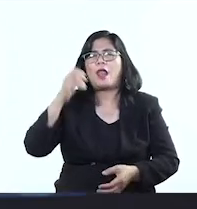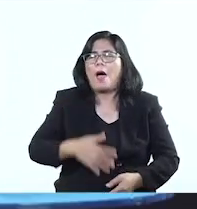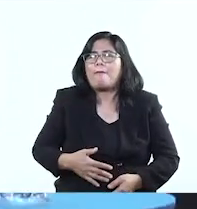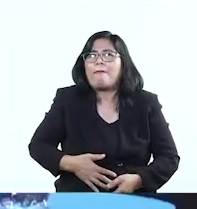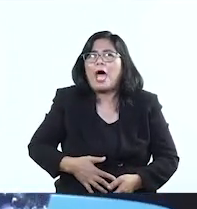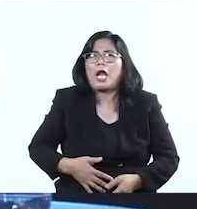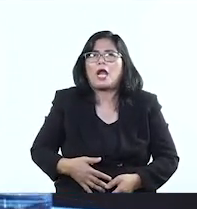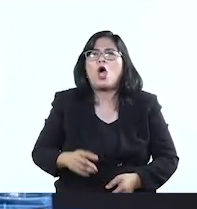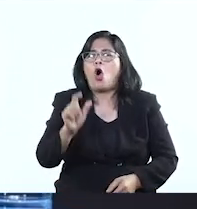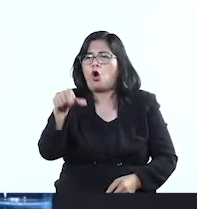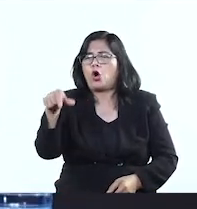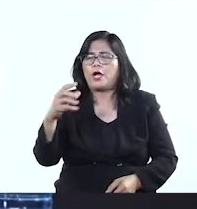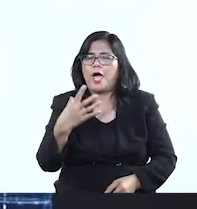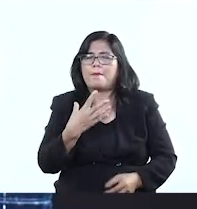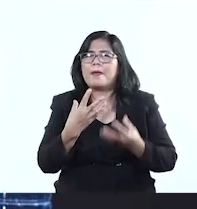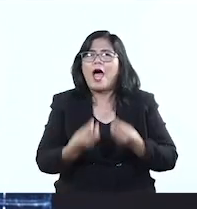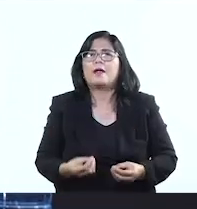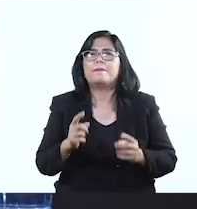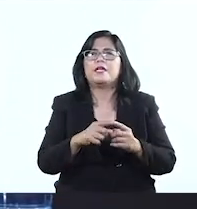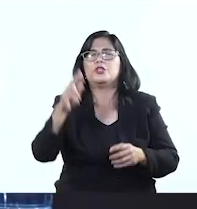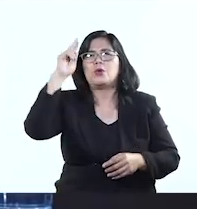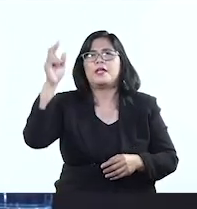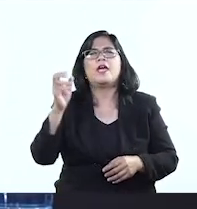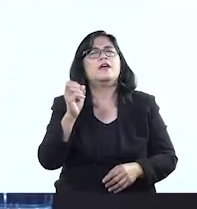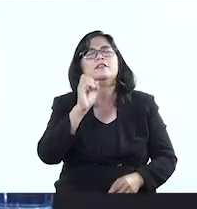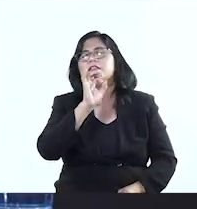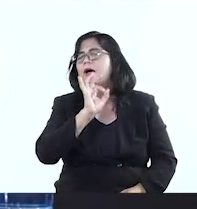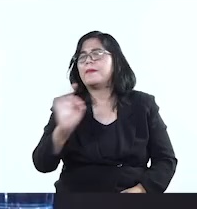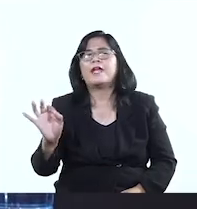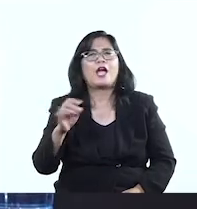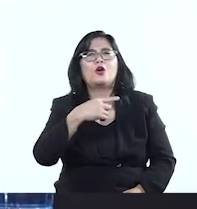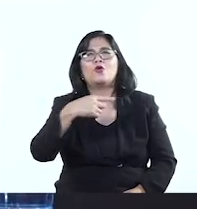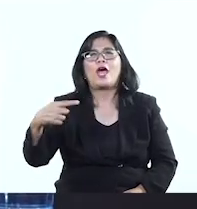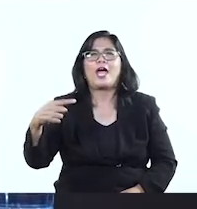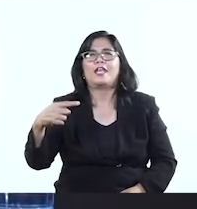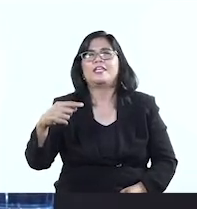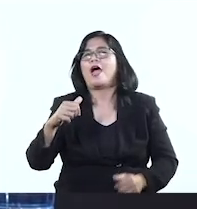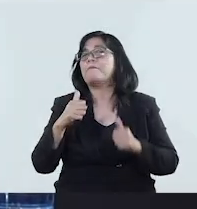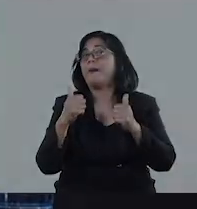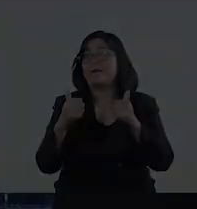tapi orang yang berharap kepada Tuhan tidak pernah kekurangan satu yang baik Hai Amel